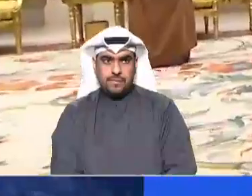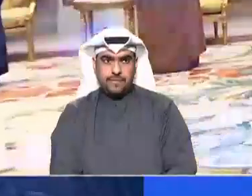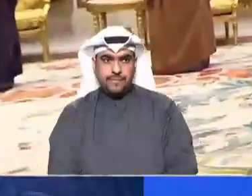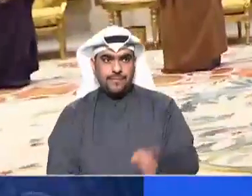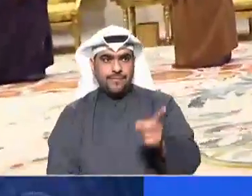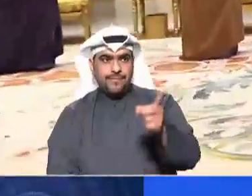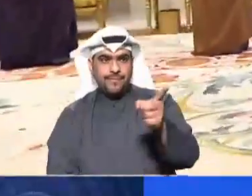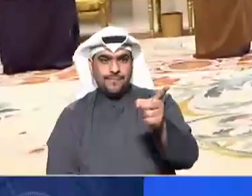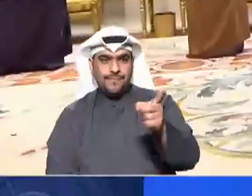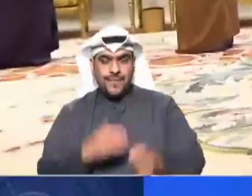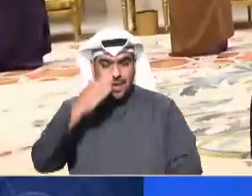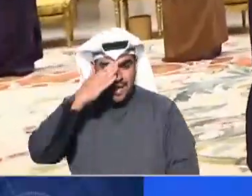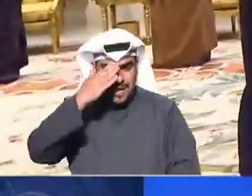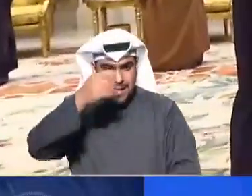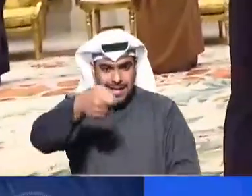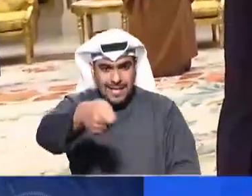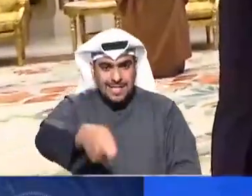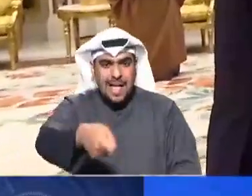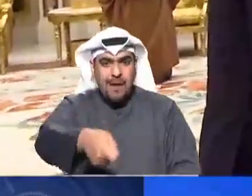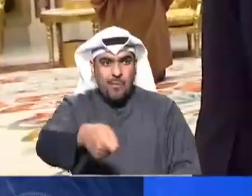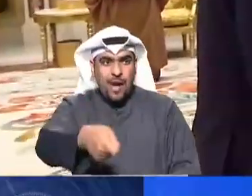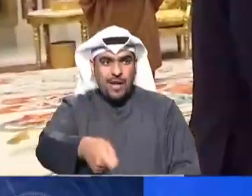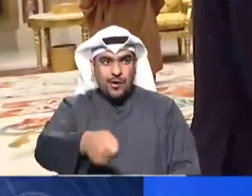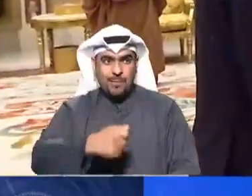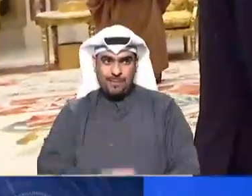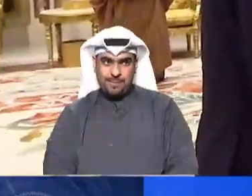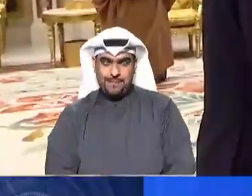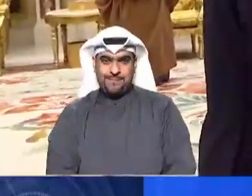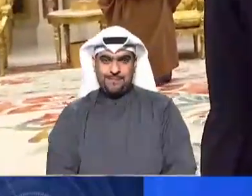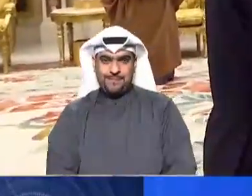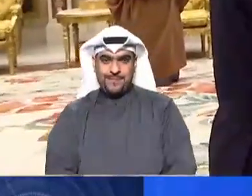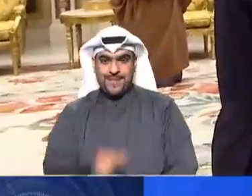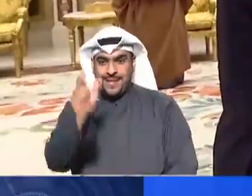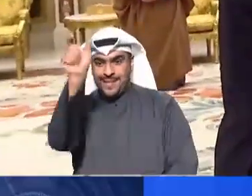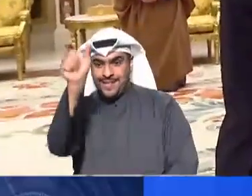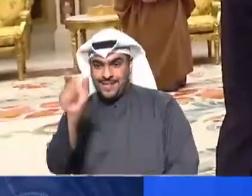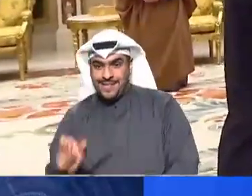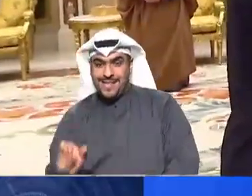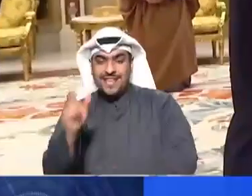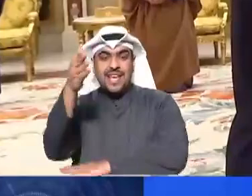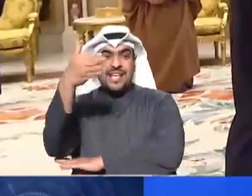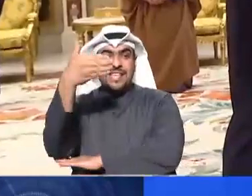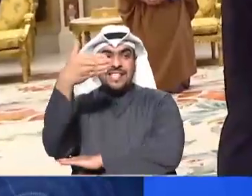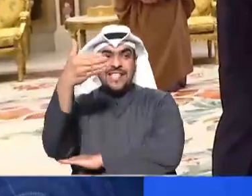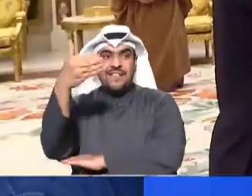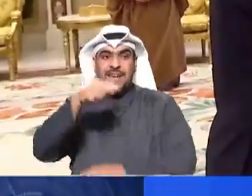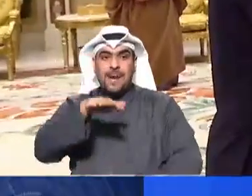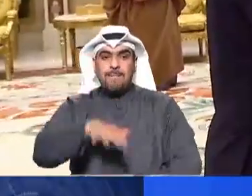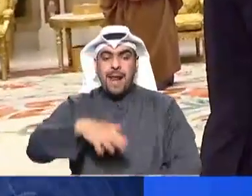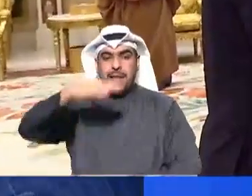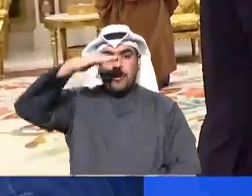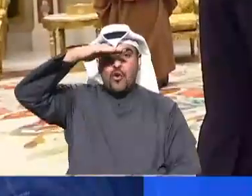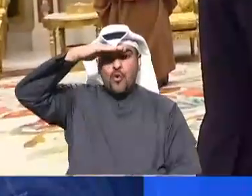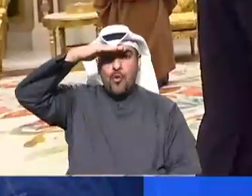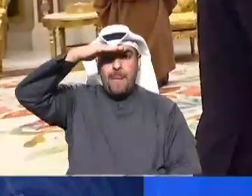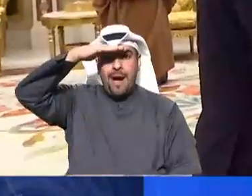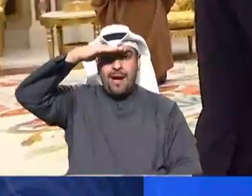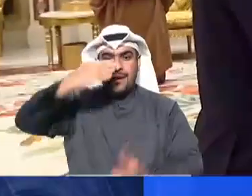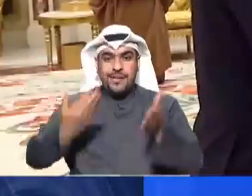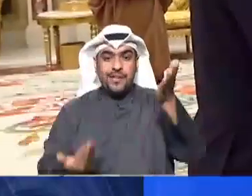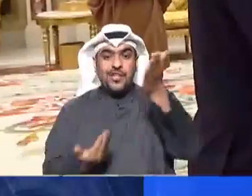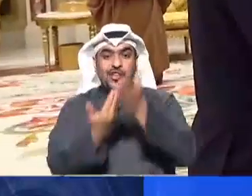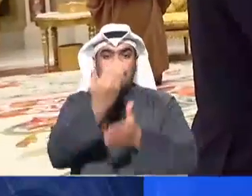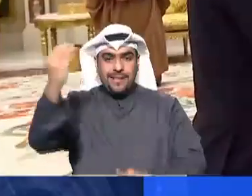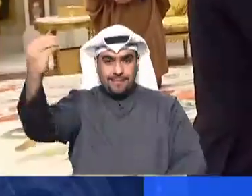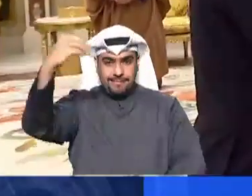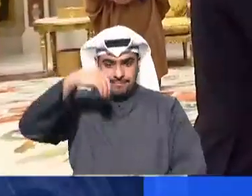Assalamu alaikum. Alaikum assalam. Okay, I'm Mr. Jose Luis. It's an honor. I ask your permission to present my credential as an